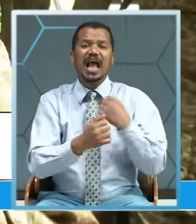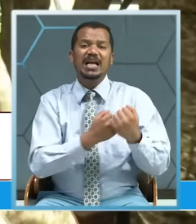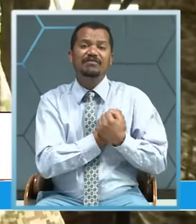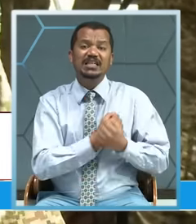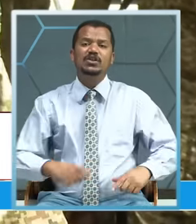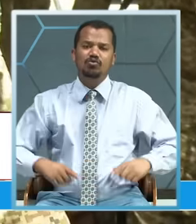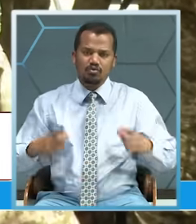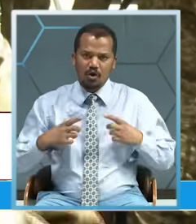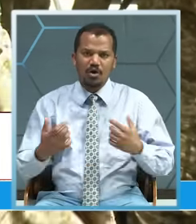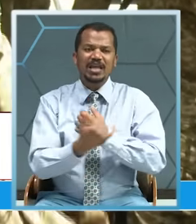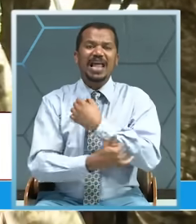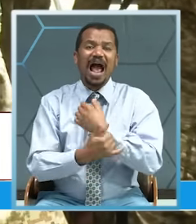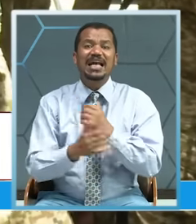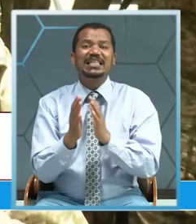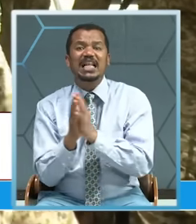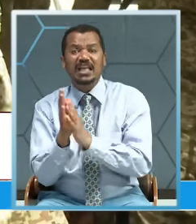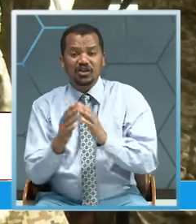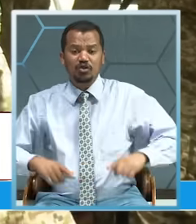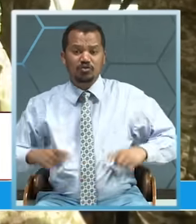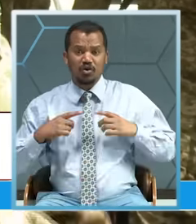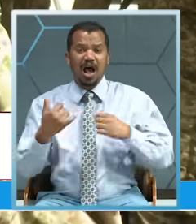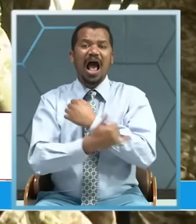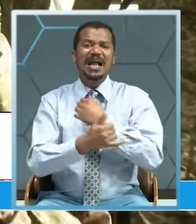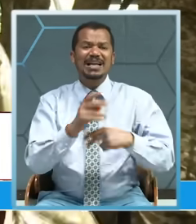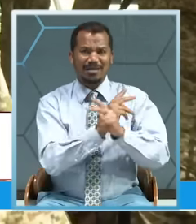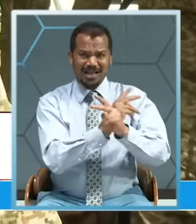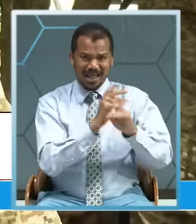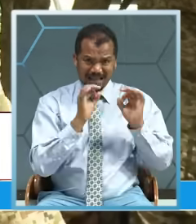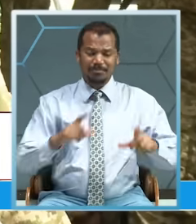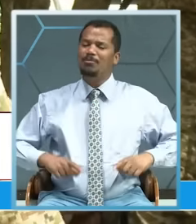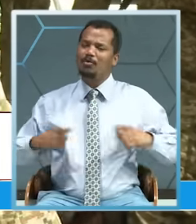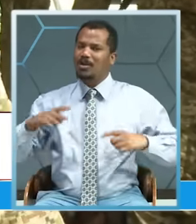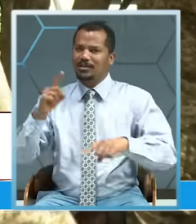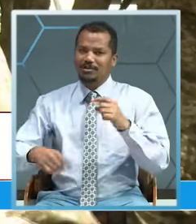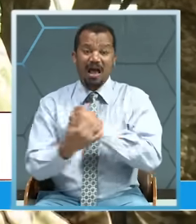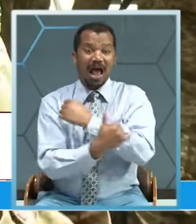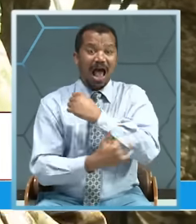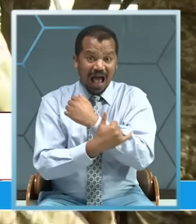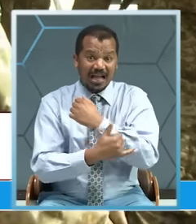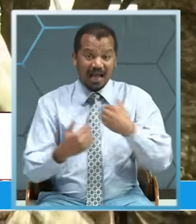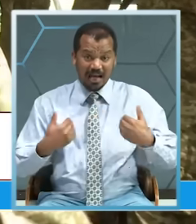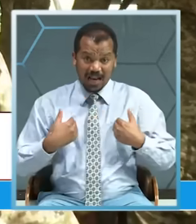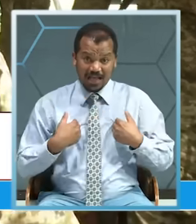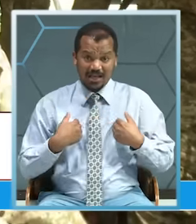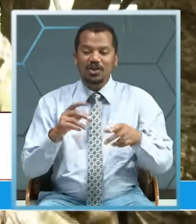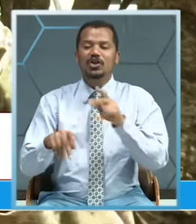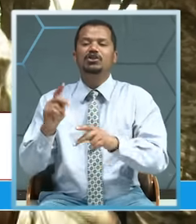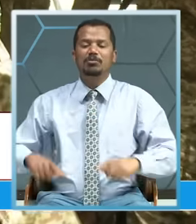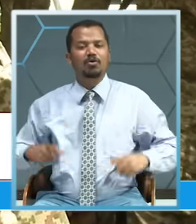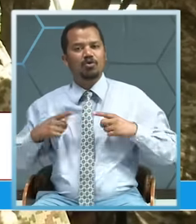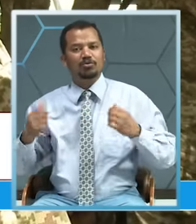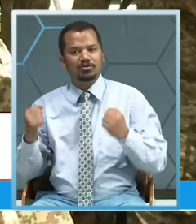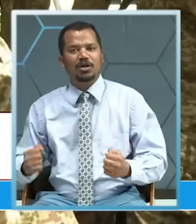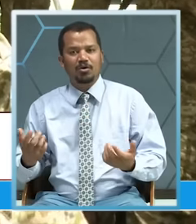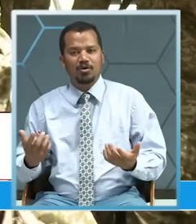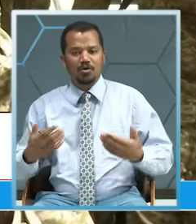ፍቅር ይኖረው፣ የሀገር ተሰናሳሽነት ይኖረው። ሀገር ያለመከላከያ መኖር አትችልም። ሀገር ካላት ነው ህዝብ